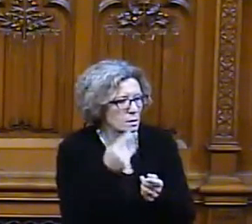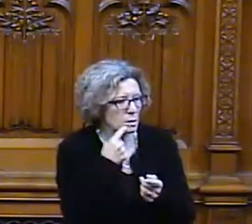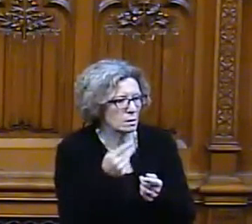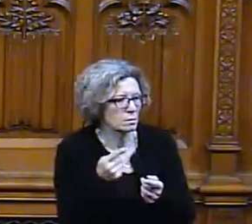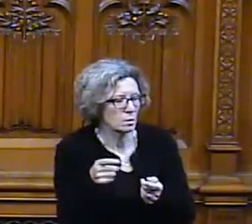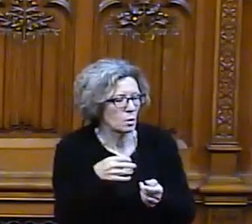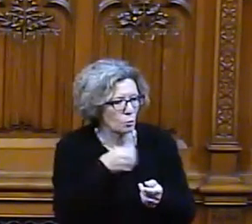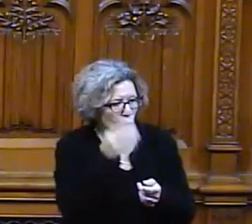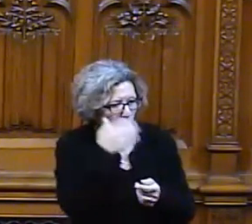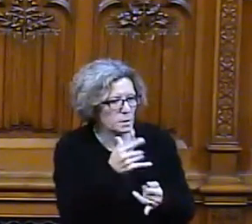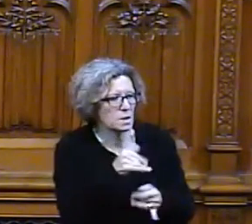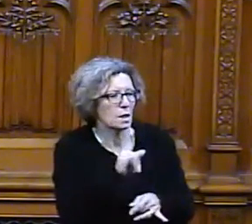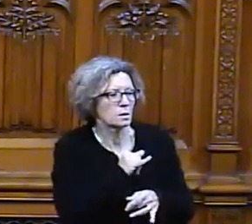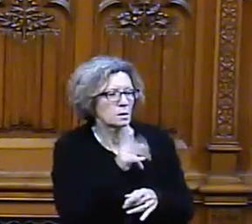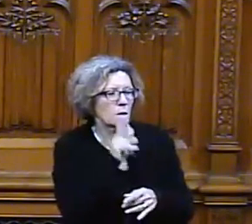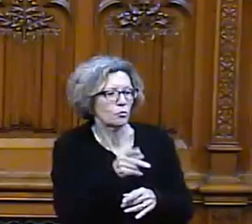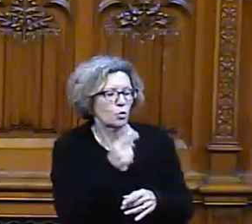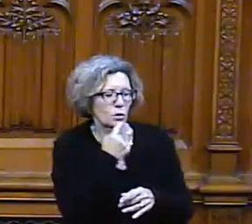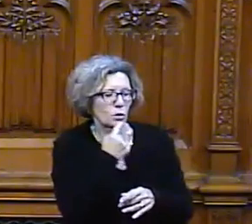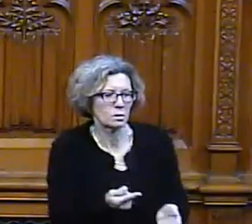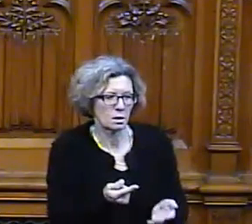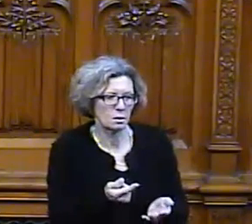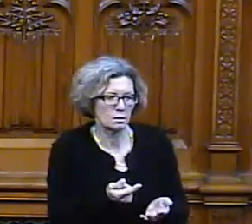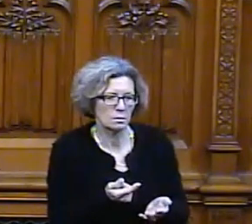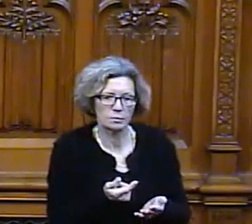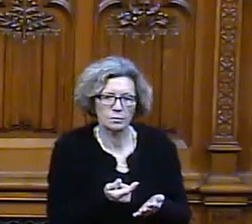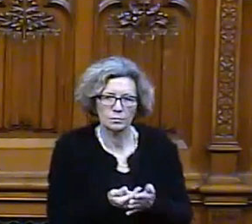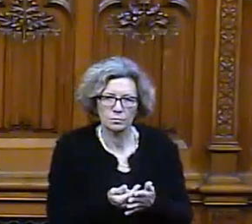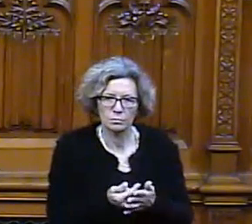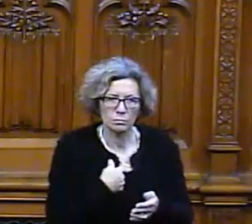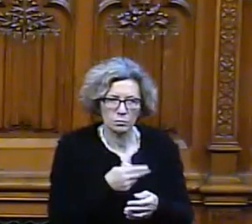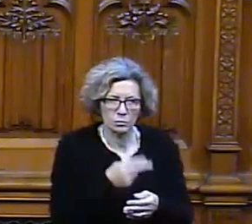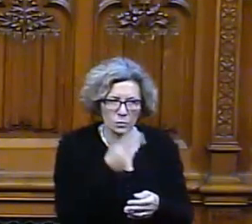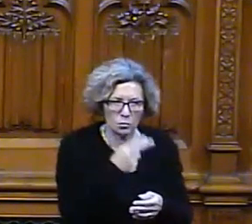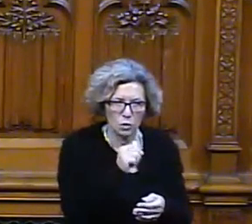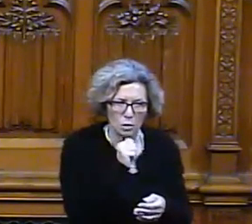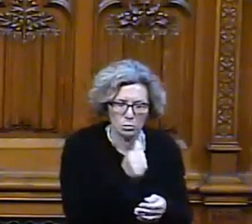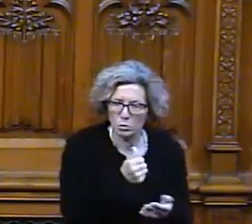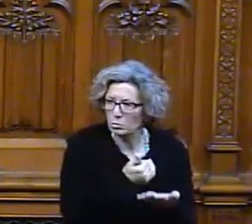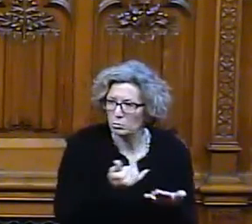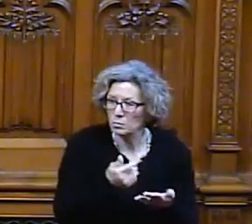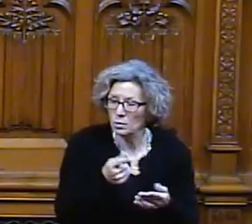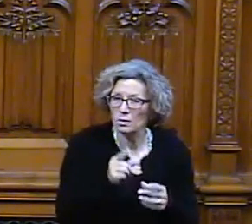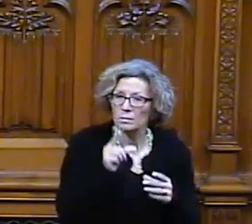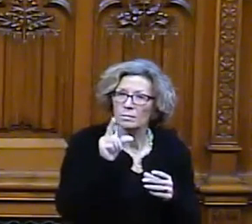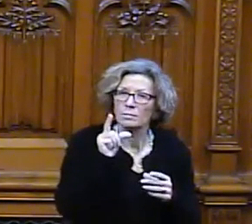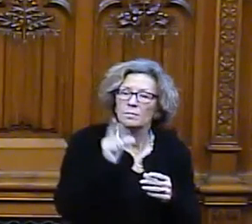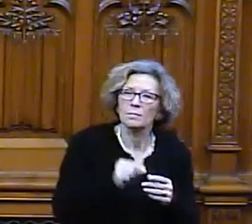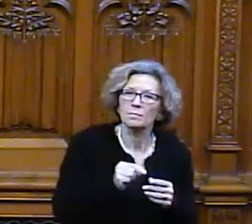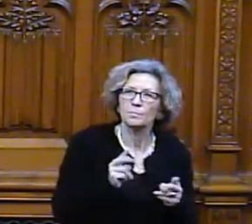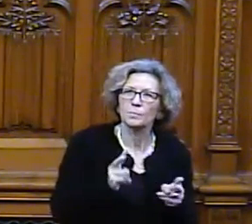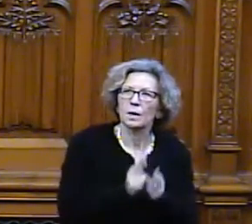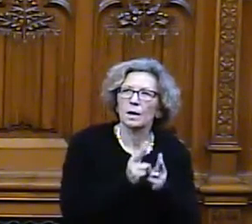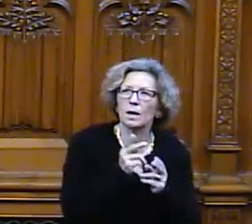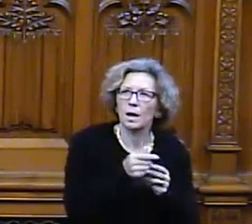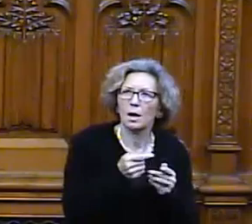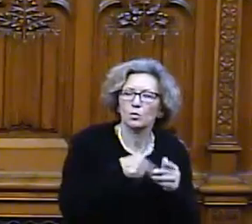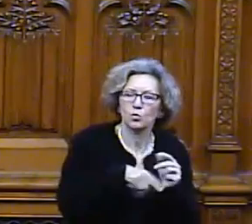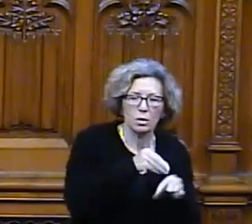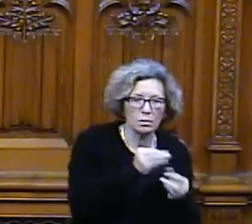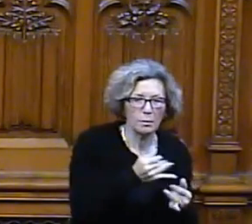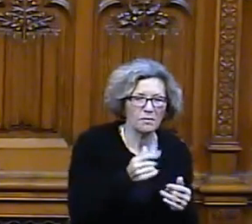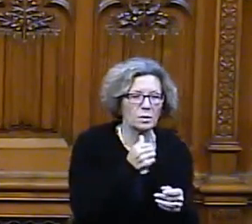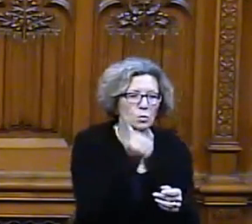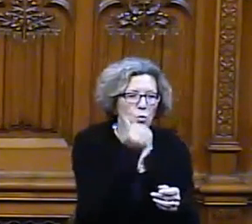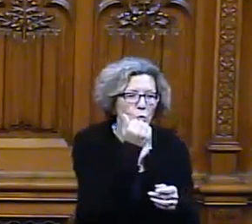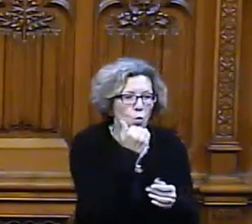durchaus interessante Worte gesagt hat. Ich sehe überhaupt nicht ein, dass ein Kleinunternehmer, wenn er beispielsweise einen Obst-